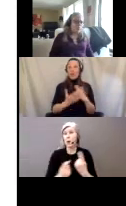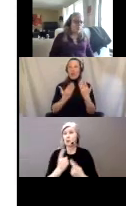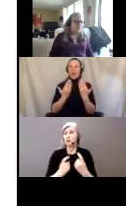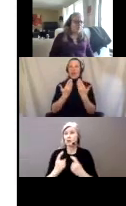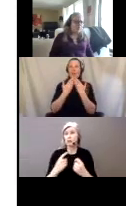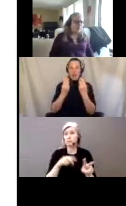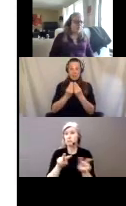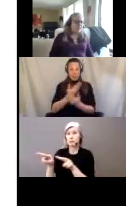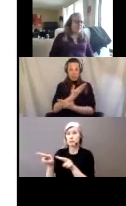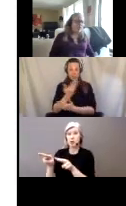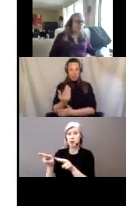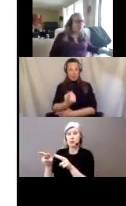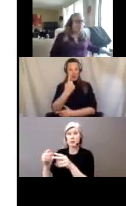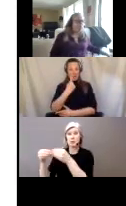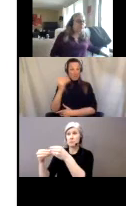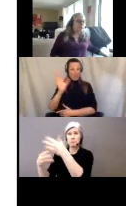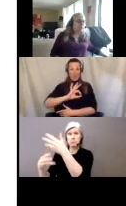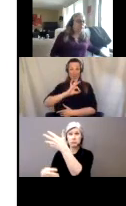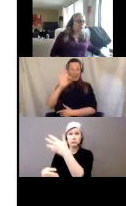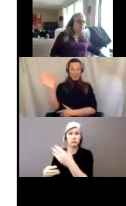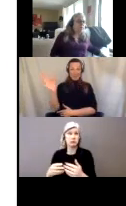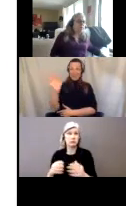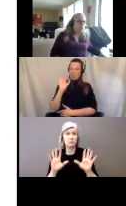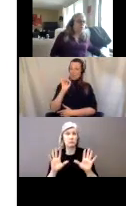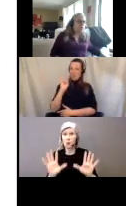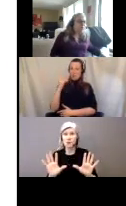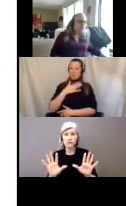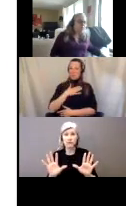Merci pour vos questions, elles sont excellentes.